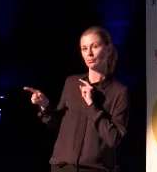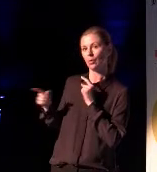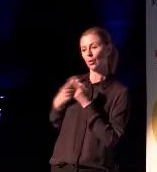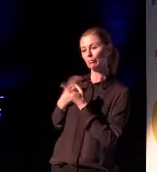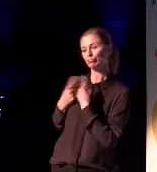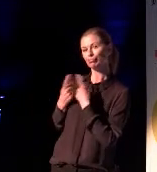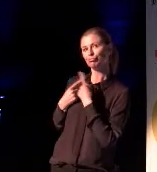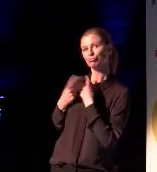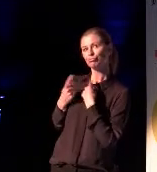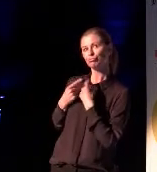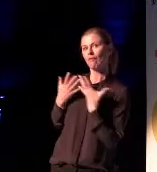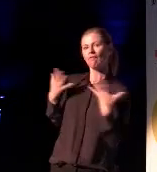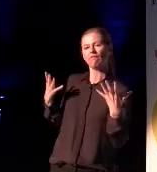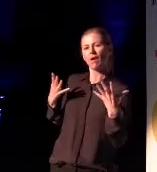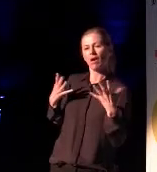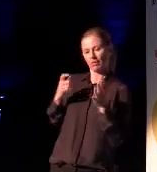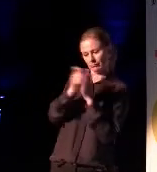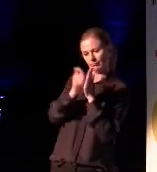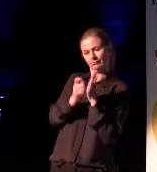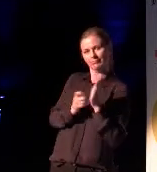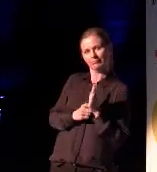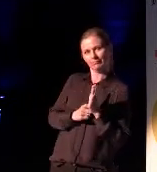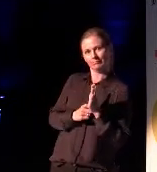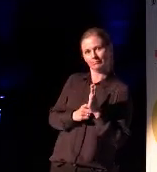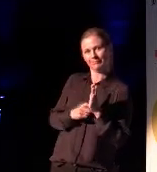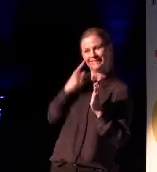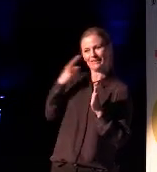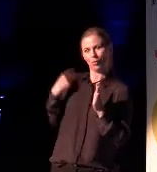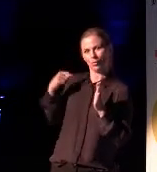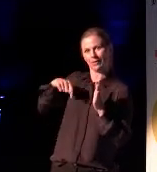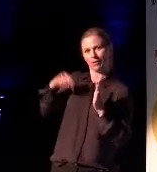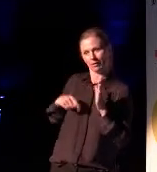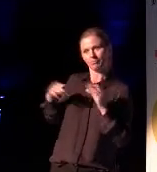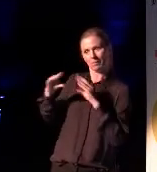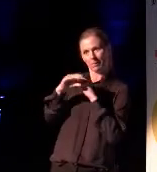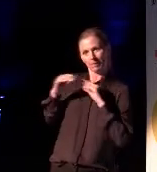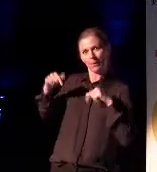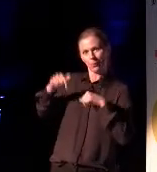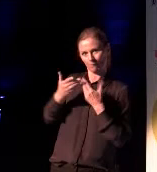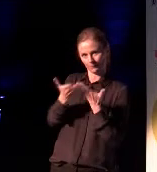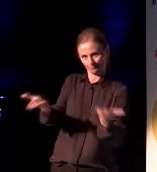det du virkelig sitter igjen med etter disse 2 dagene.